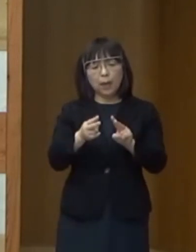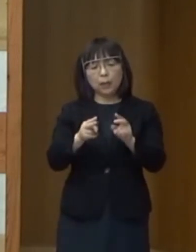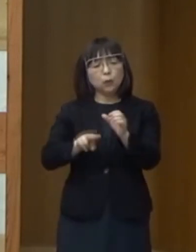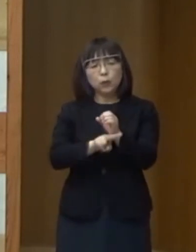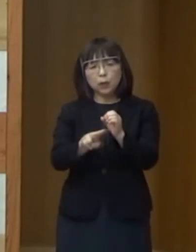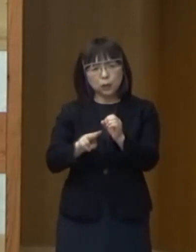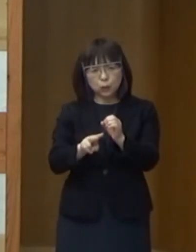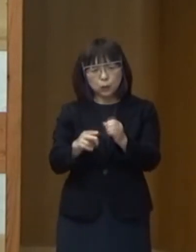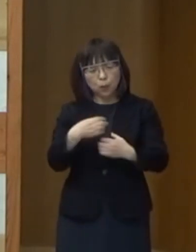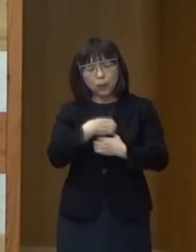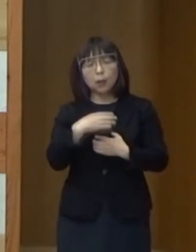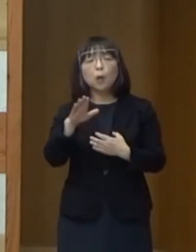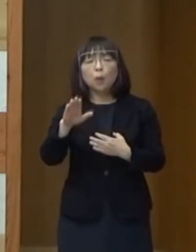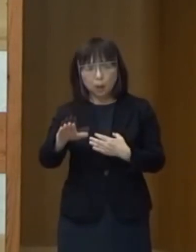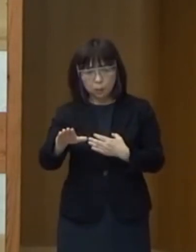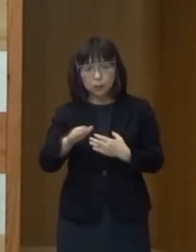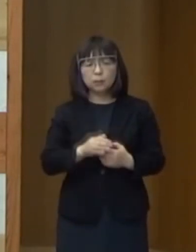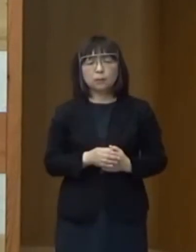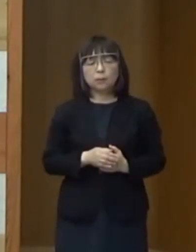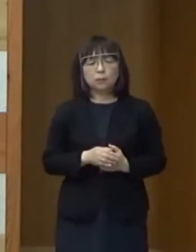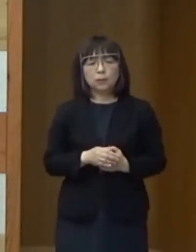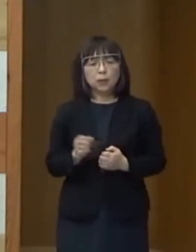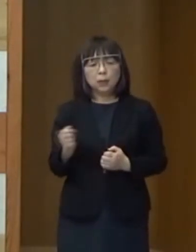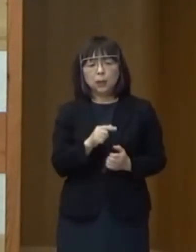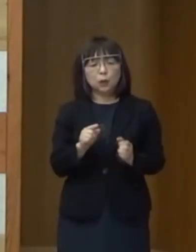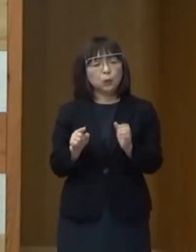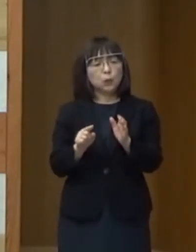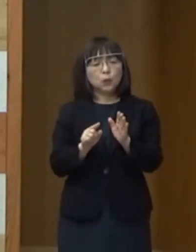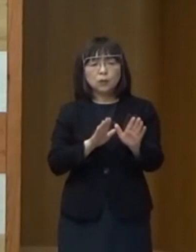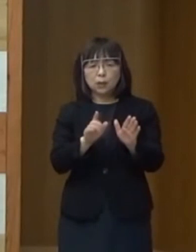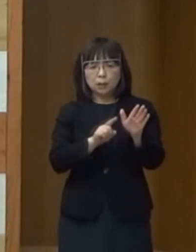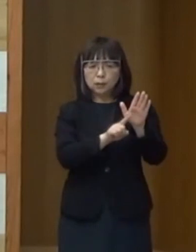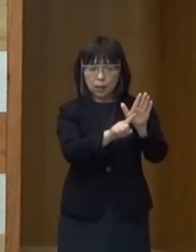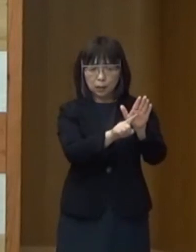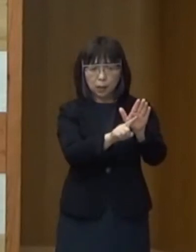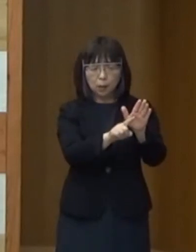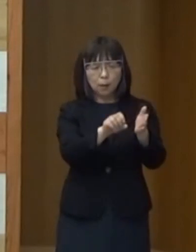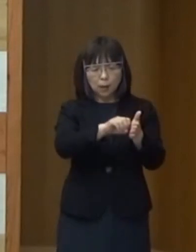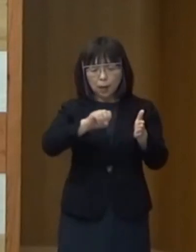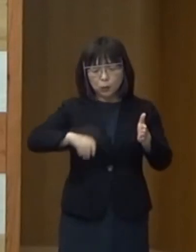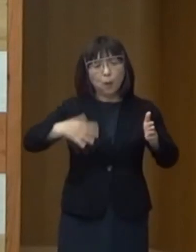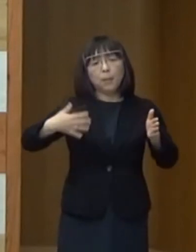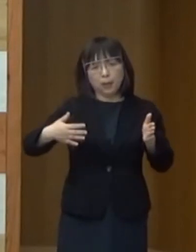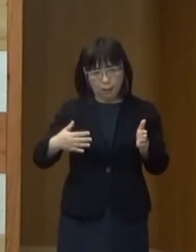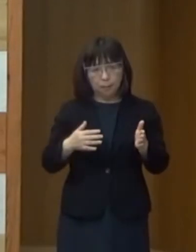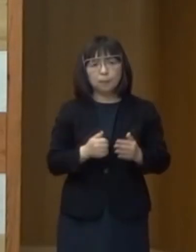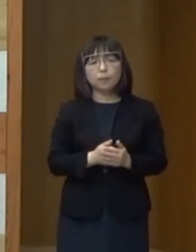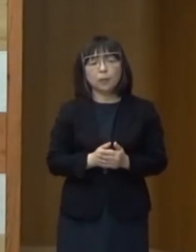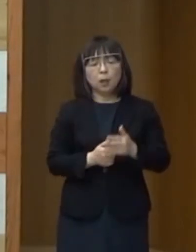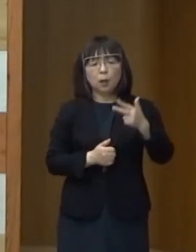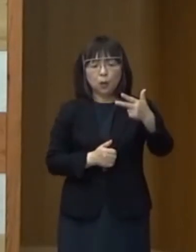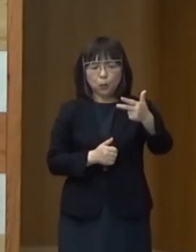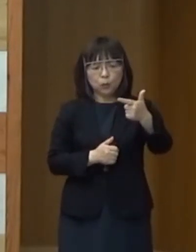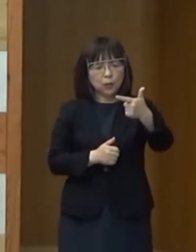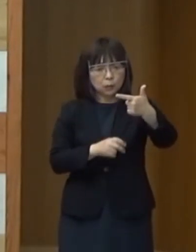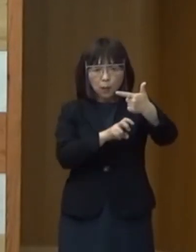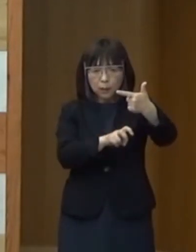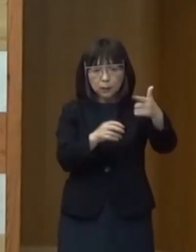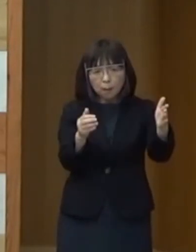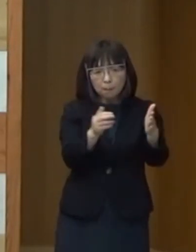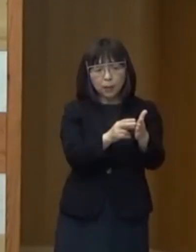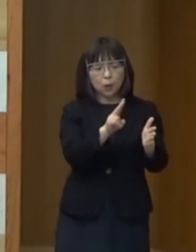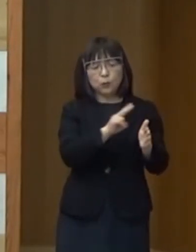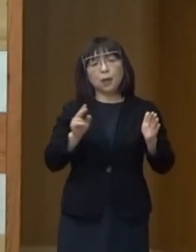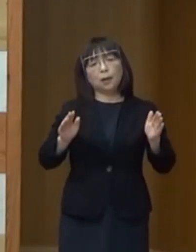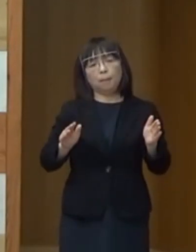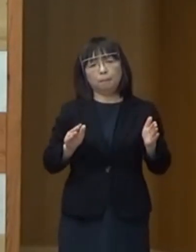こちらも必要であります。緊急事態宣言はまだ解除されておりません。6月の20日まで2日